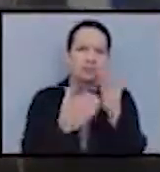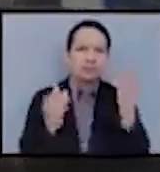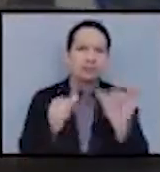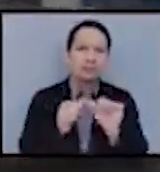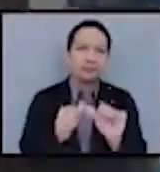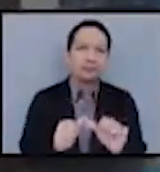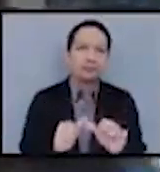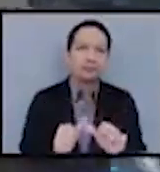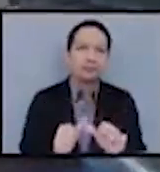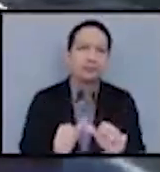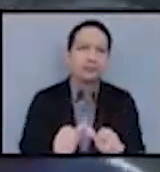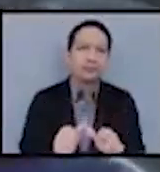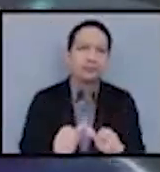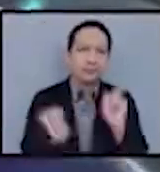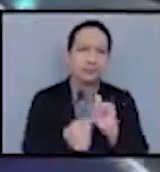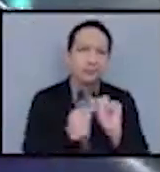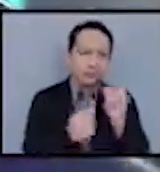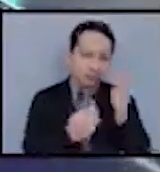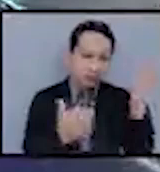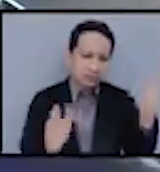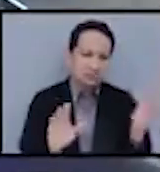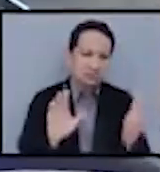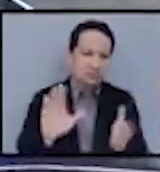mapapagod na sabihin sa'yo